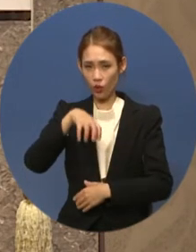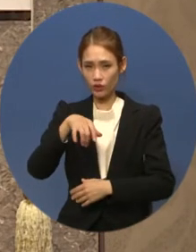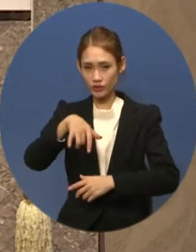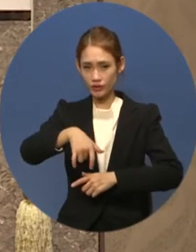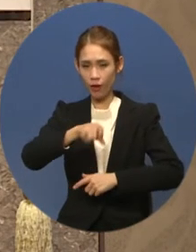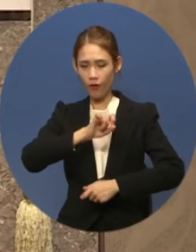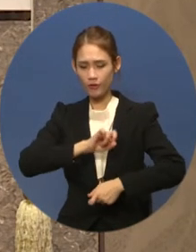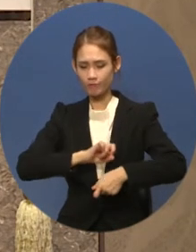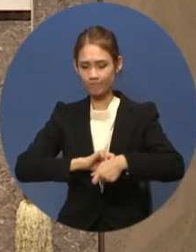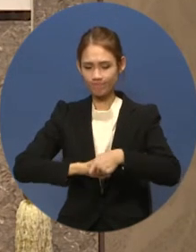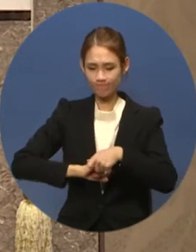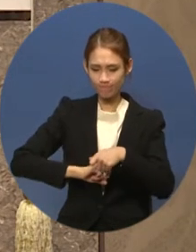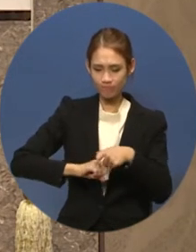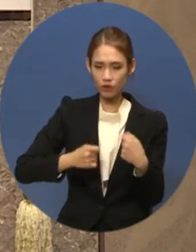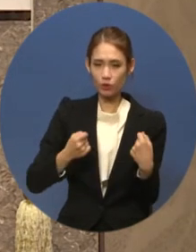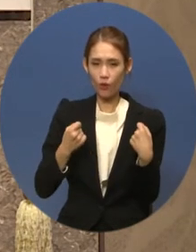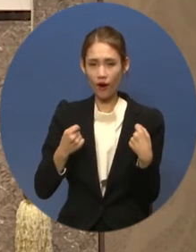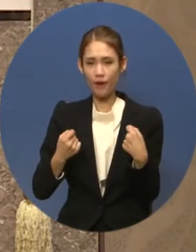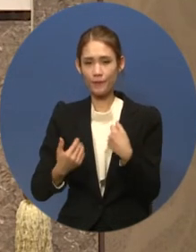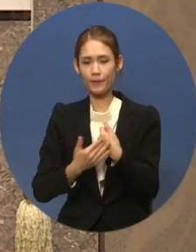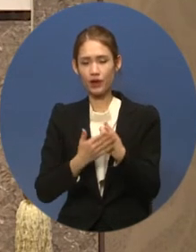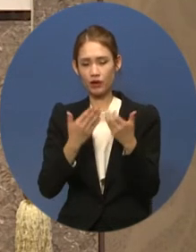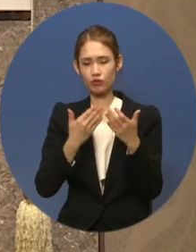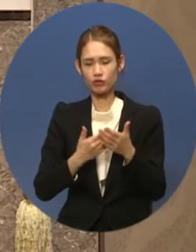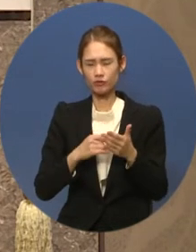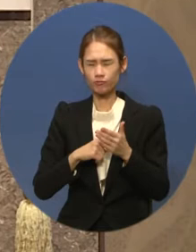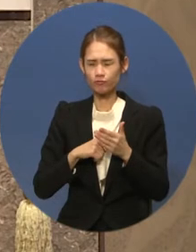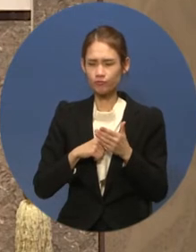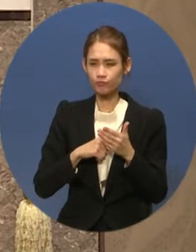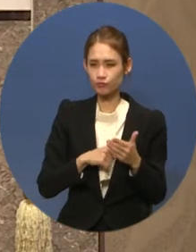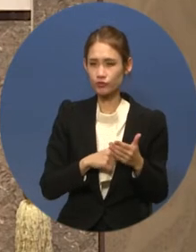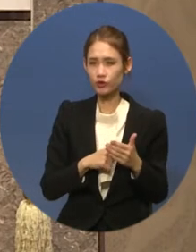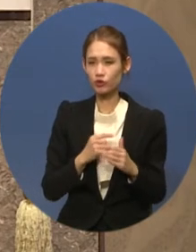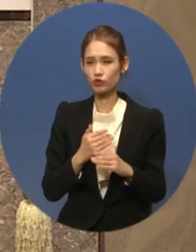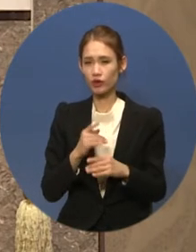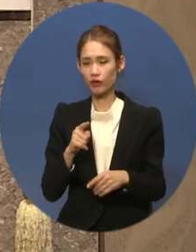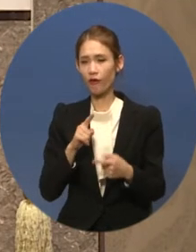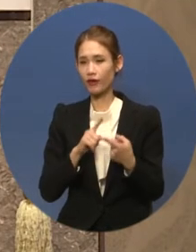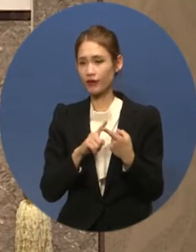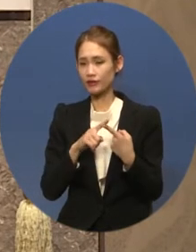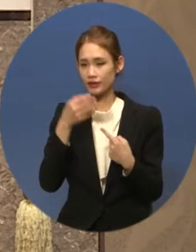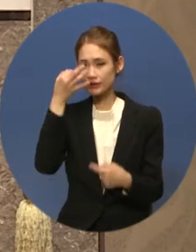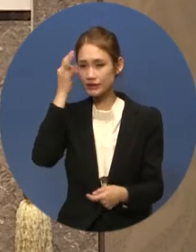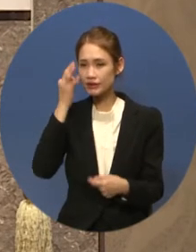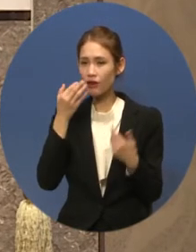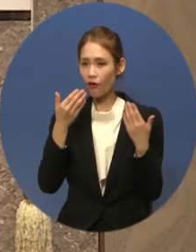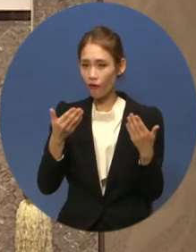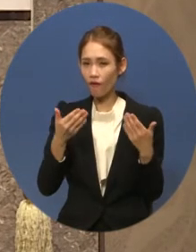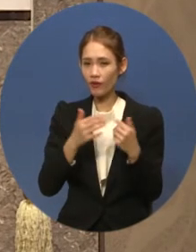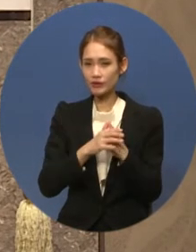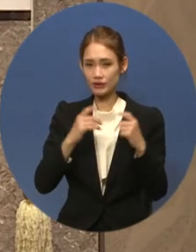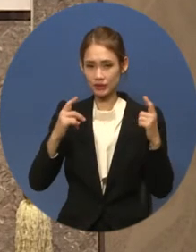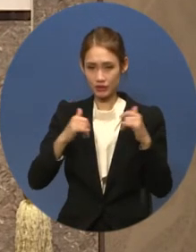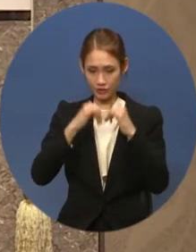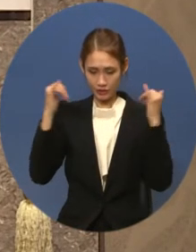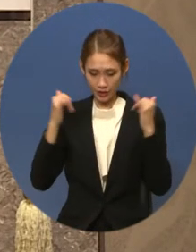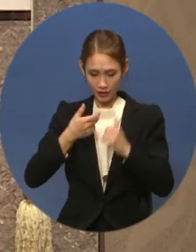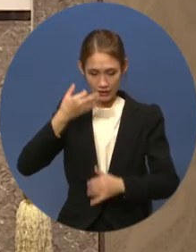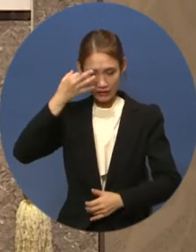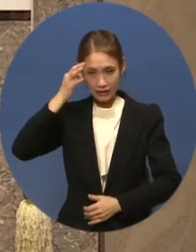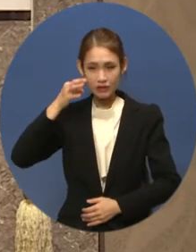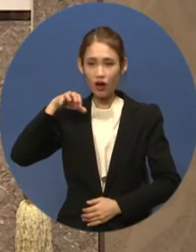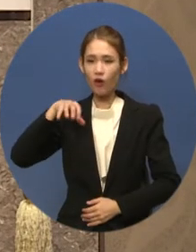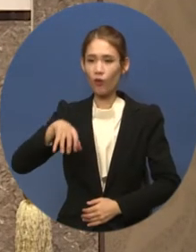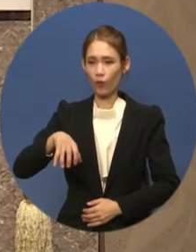활동들을 힘 있게 추진하고 있습니다 그런 부분들을 인정해서 지역사회 공헌 인정 기관 으로 도저히 가 된 것